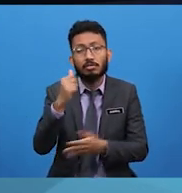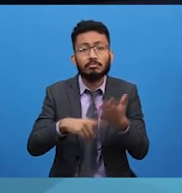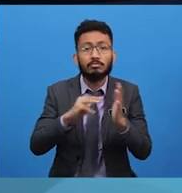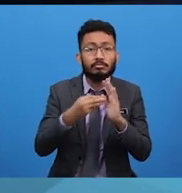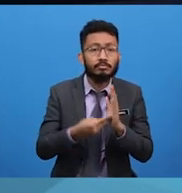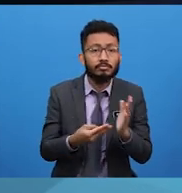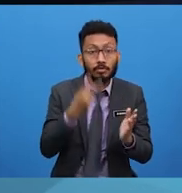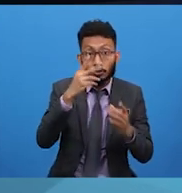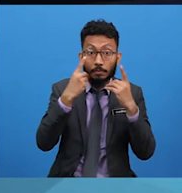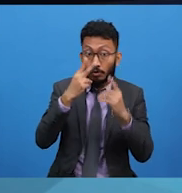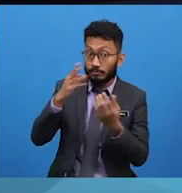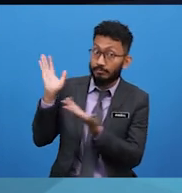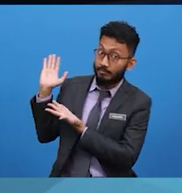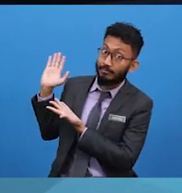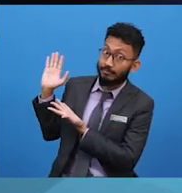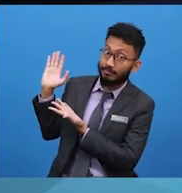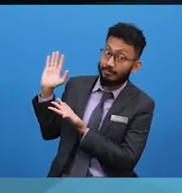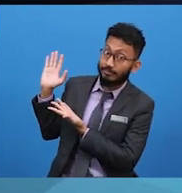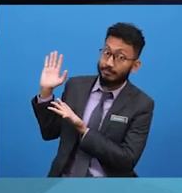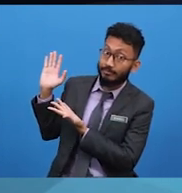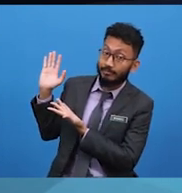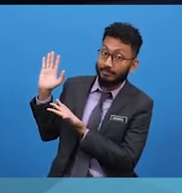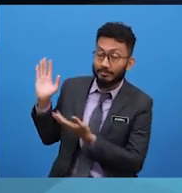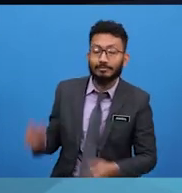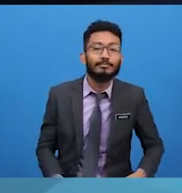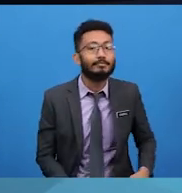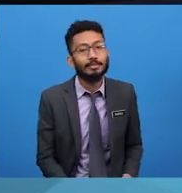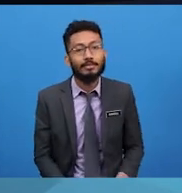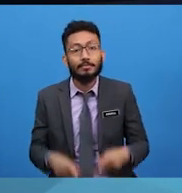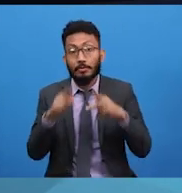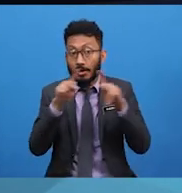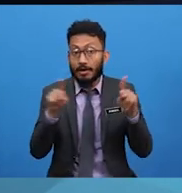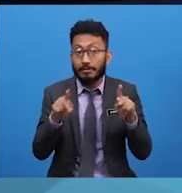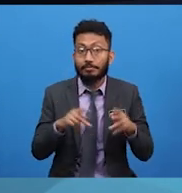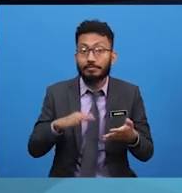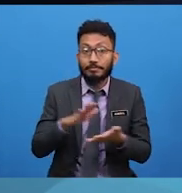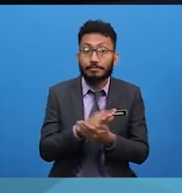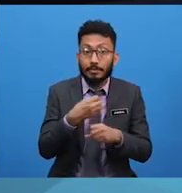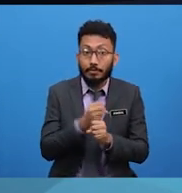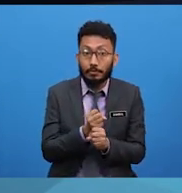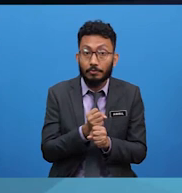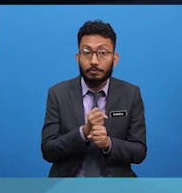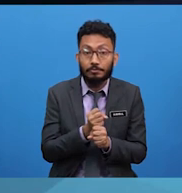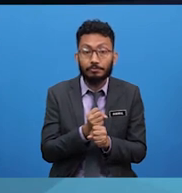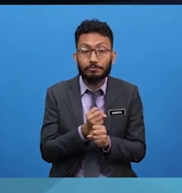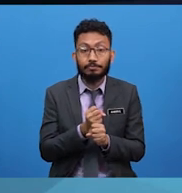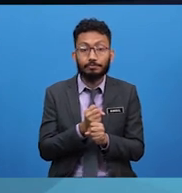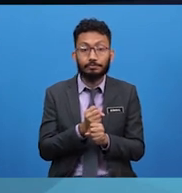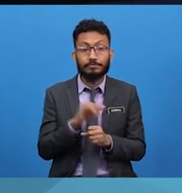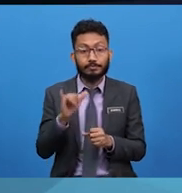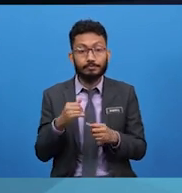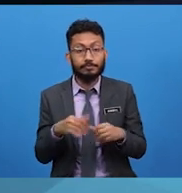Ya, betul. Bagus, murid-murid. Pola adalah kepingan bentuk pakaian yang dibuat rata pada